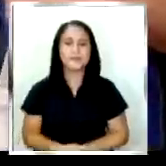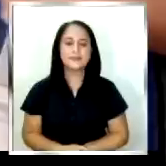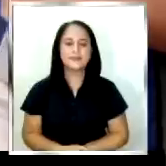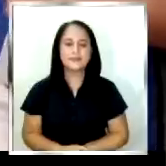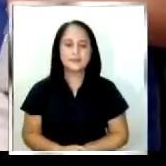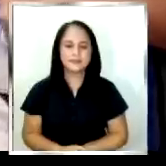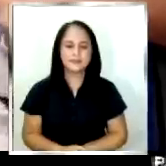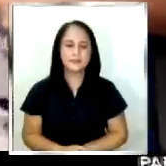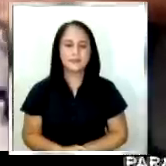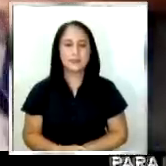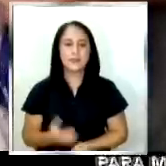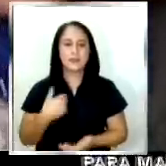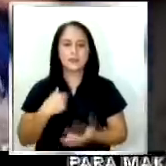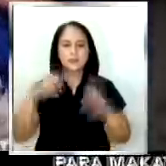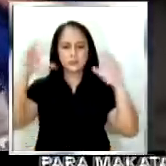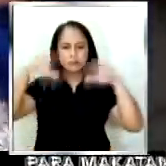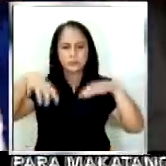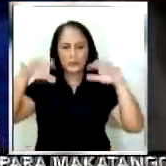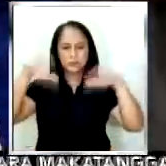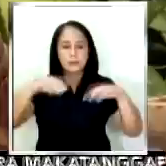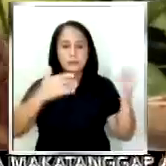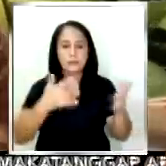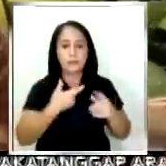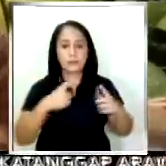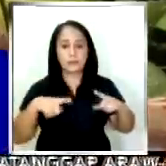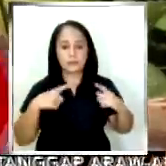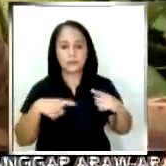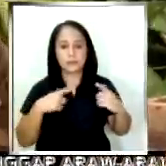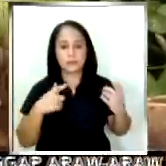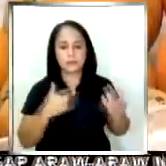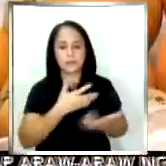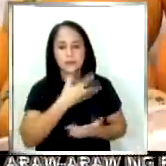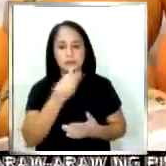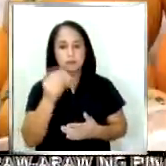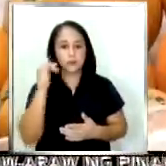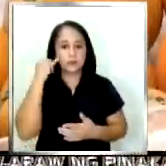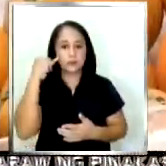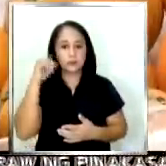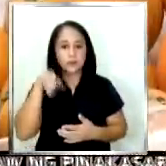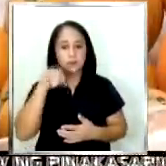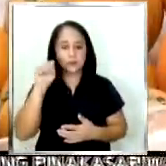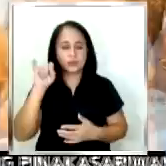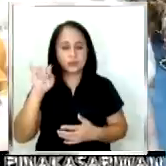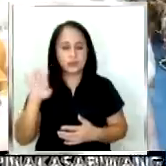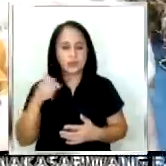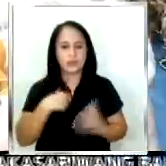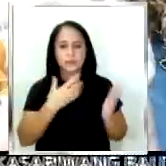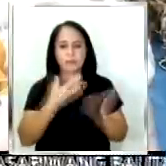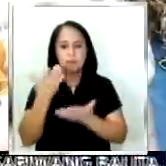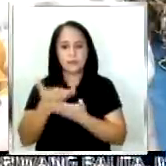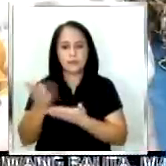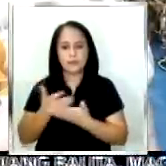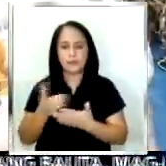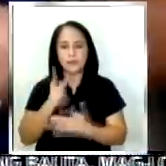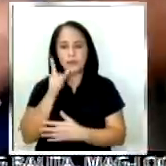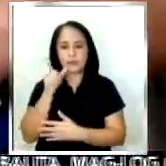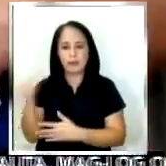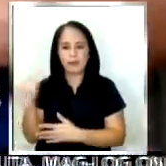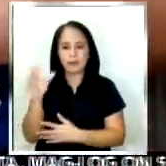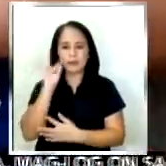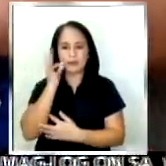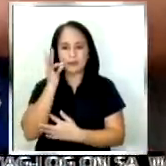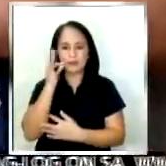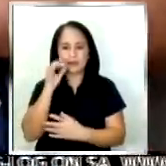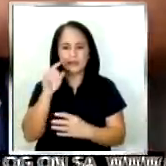Kahit maulan, lumuwas mula Laguna si Aling Josie para mamili sa Divisoria ng mga pinaniniwala ang pampaswerteng bilog na prutas. Maaga